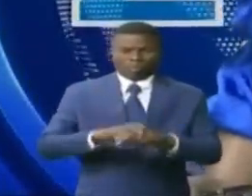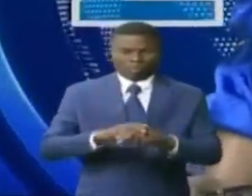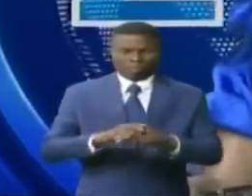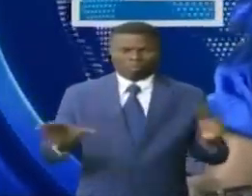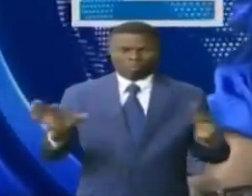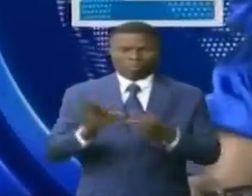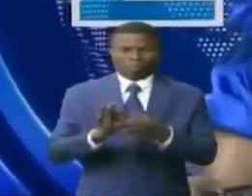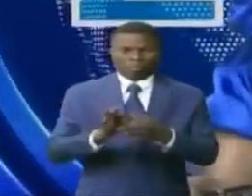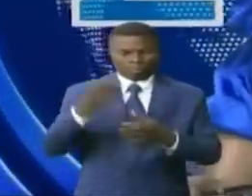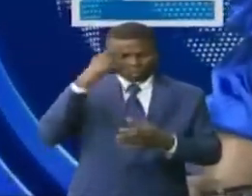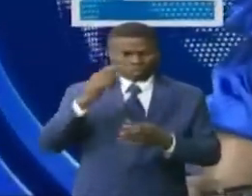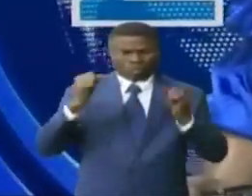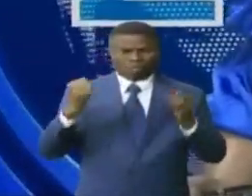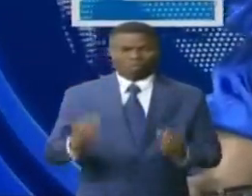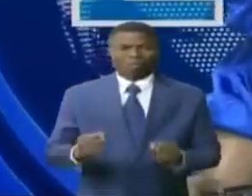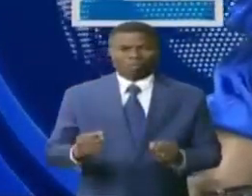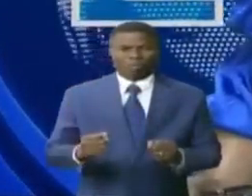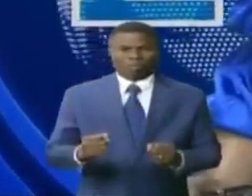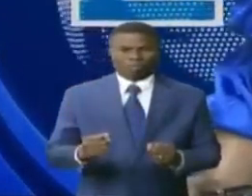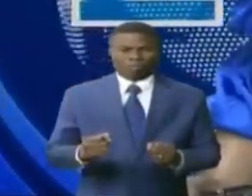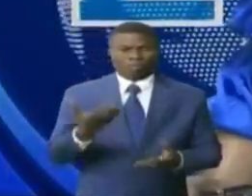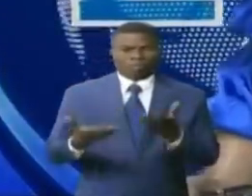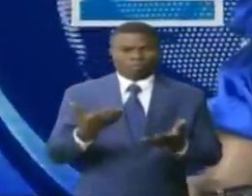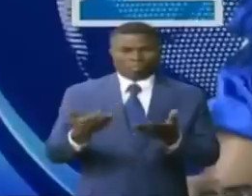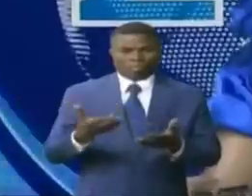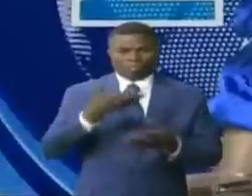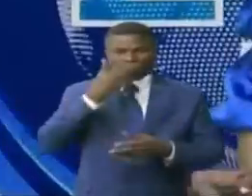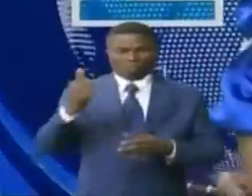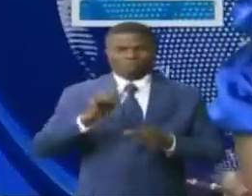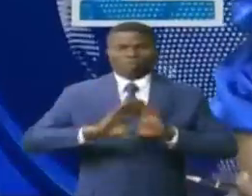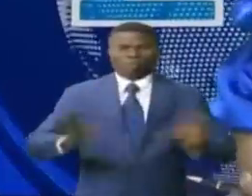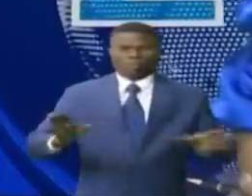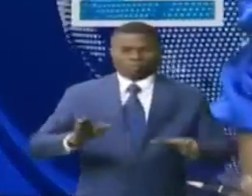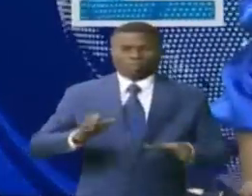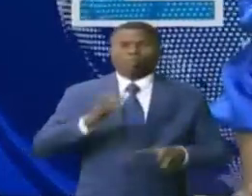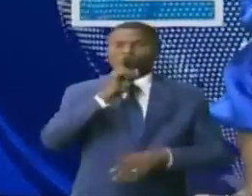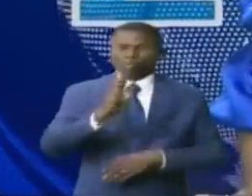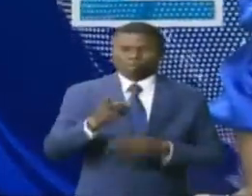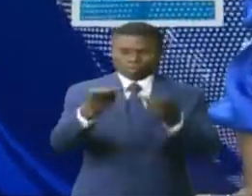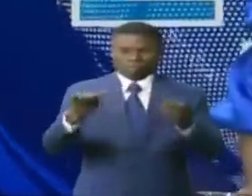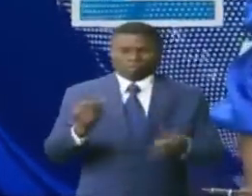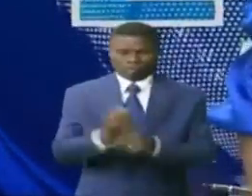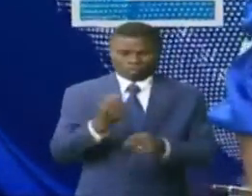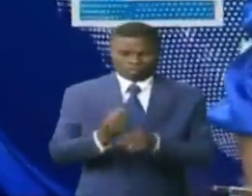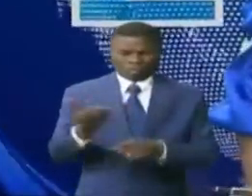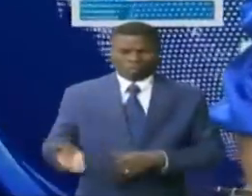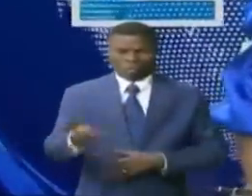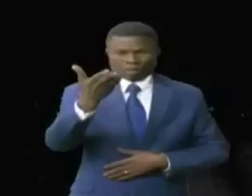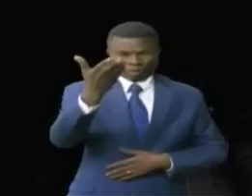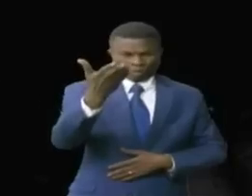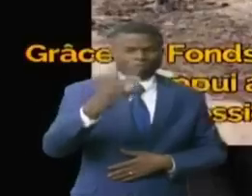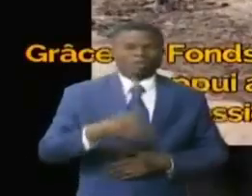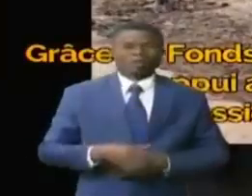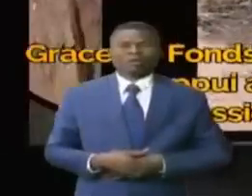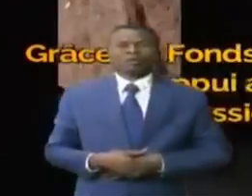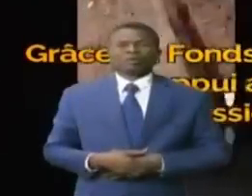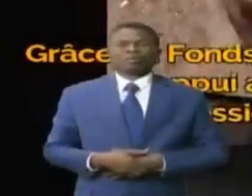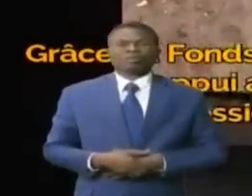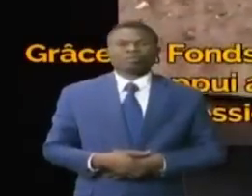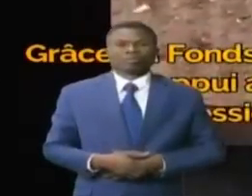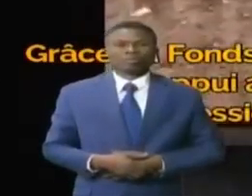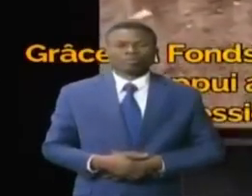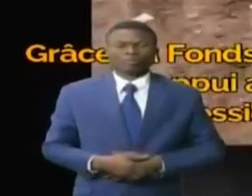cohérence pour la stabilisation. Il sera peut-être mieux adapté aux réalités de terrain, nous dit Joël Kayembi. Trois provinces